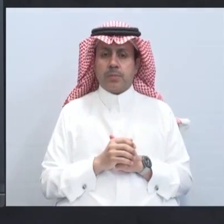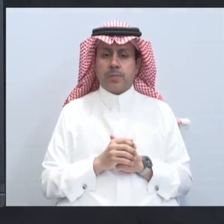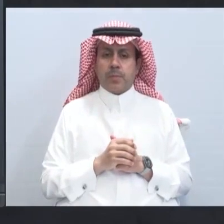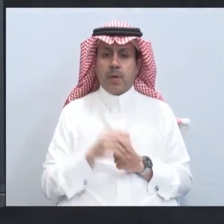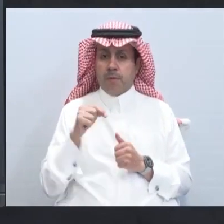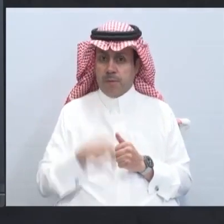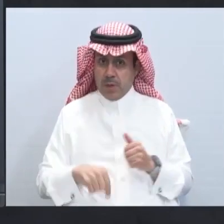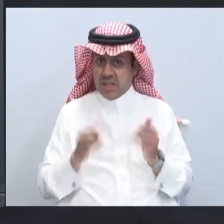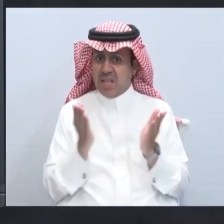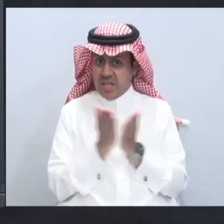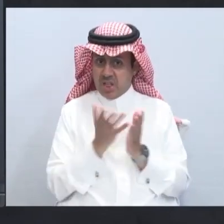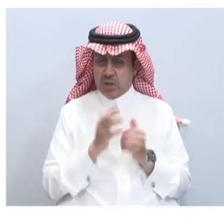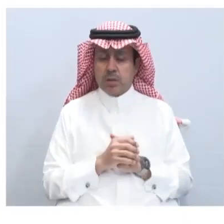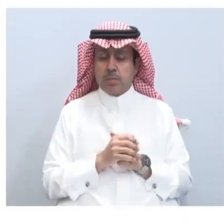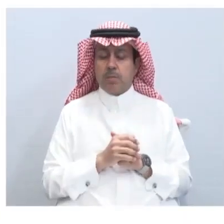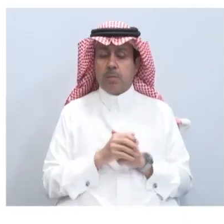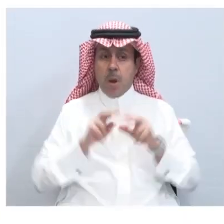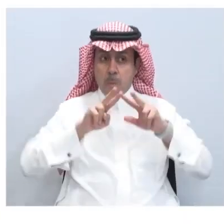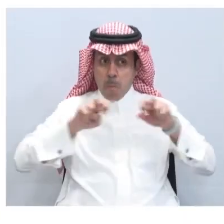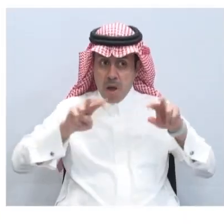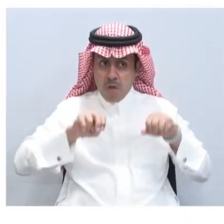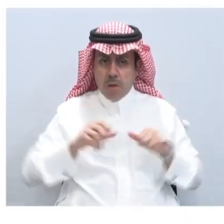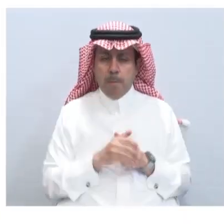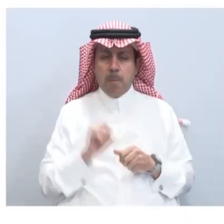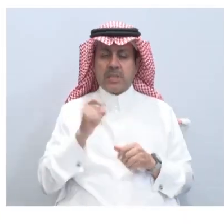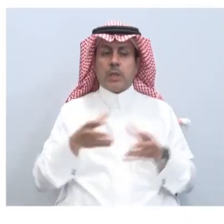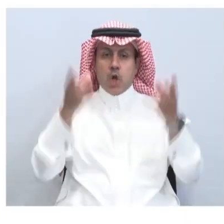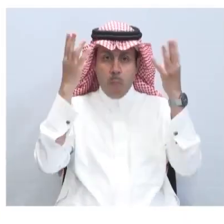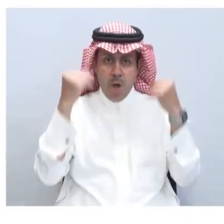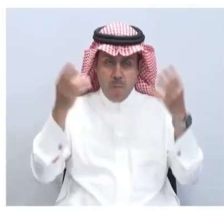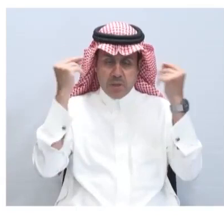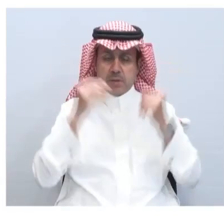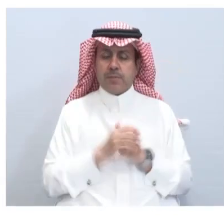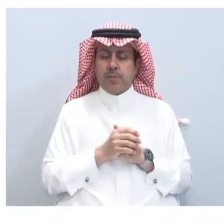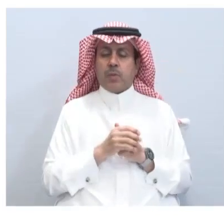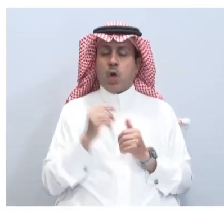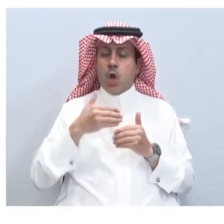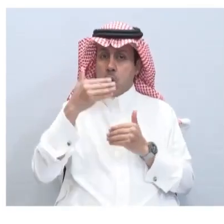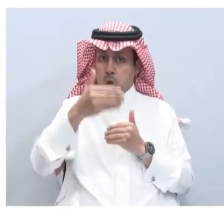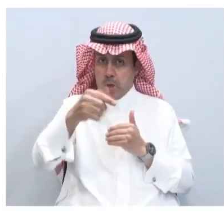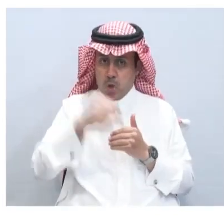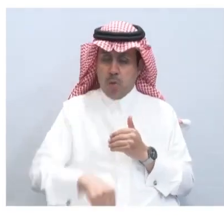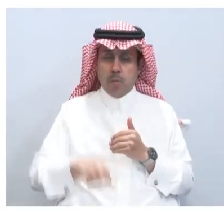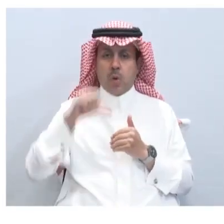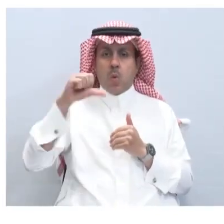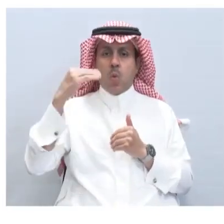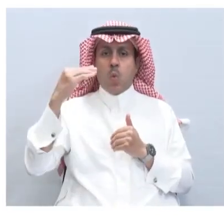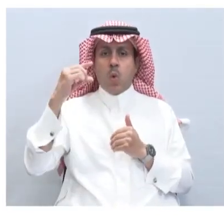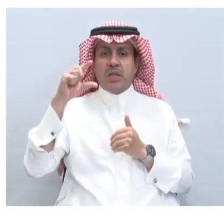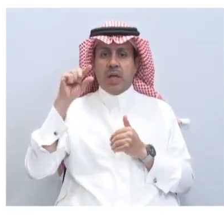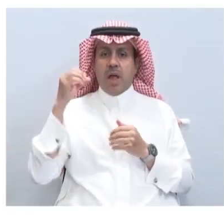وفي دروس جديده لماده البحث ومصادر المعلومات نكمل اليوم باذن الله الوحده الثالثه